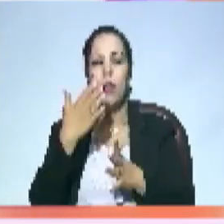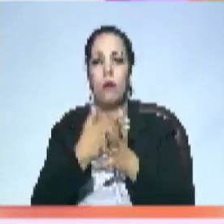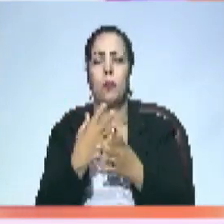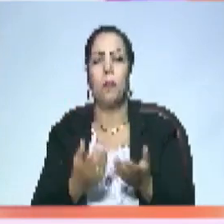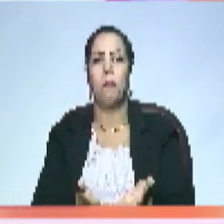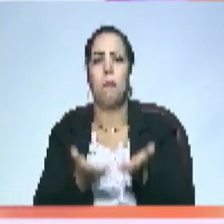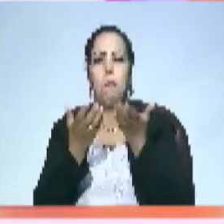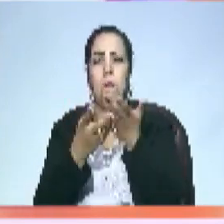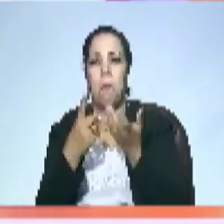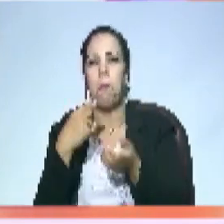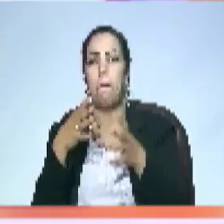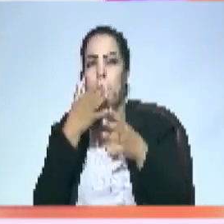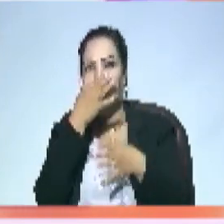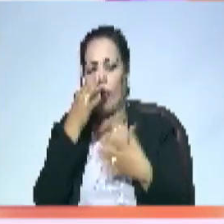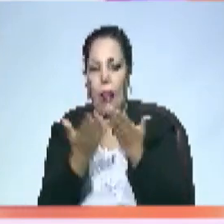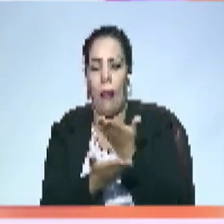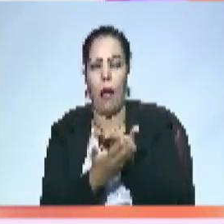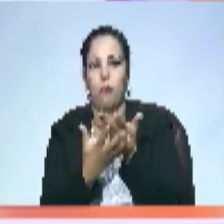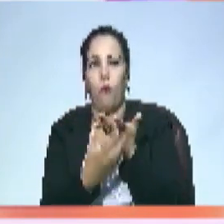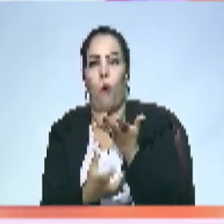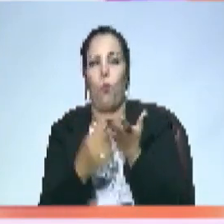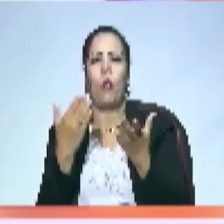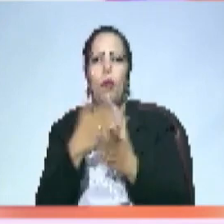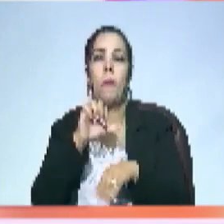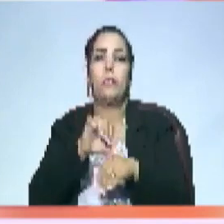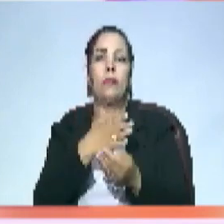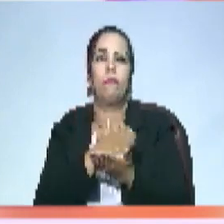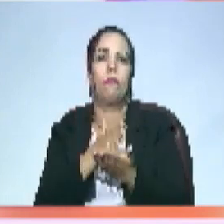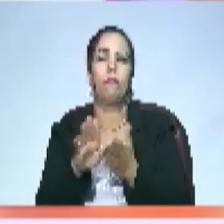مصفى بيتصفى يعني فما بيبقاش فيه منه مشكله.